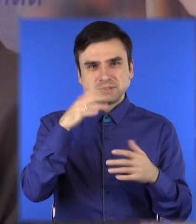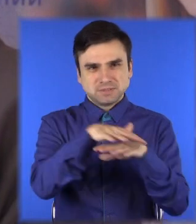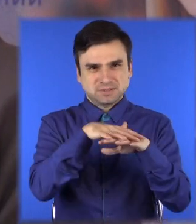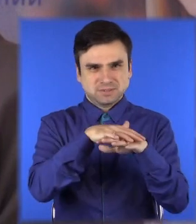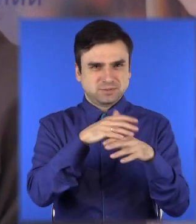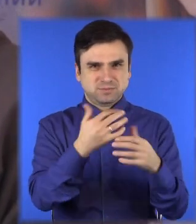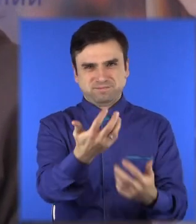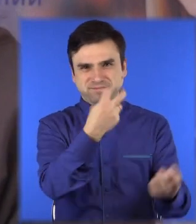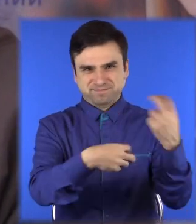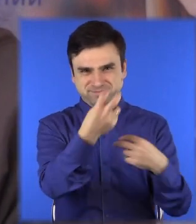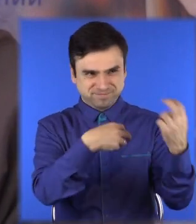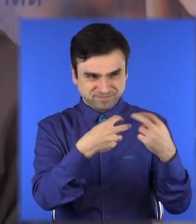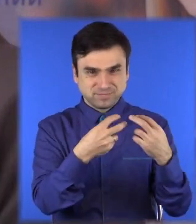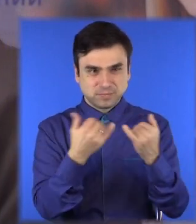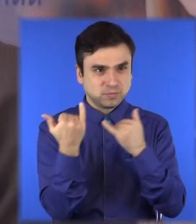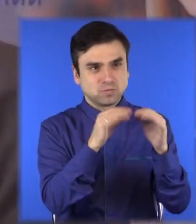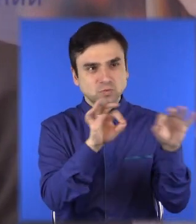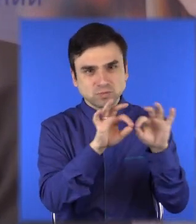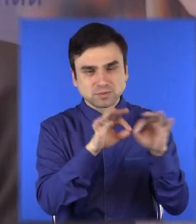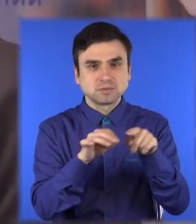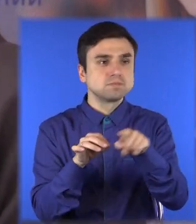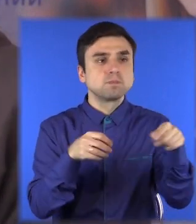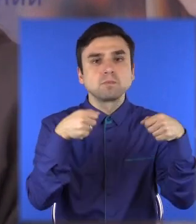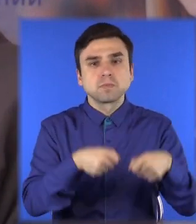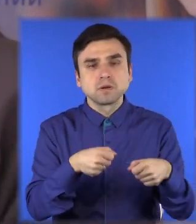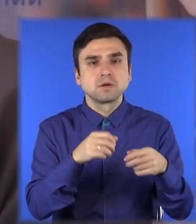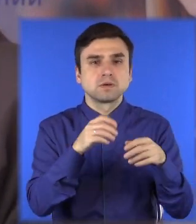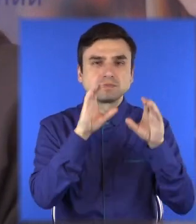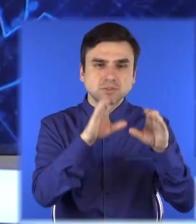і ознайомлення їх з їх правами та методами захисту цих прав.